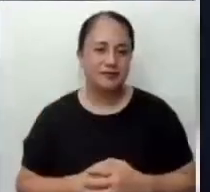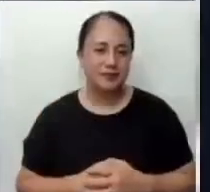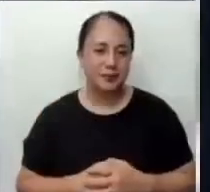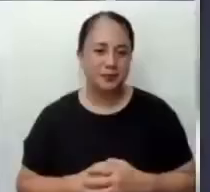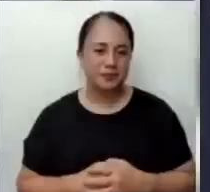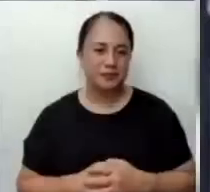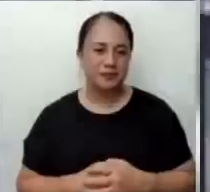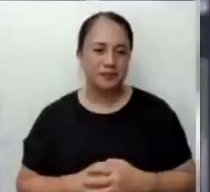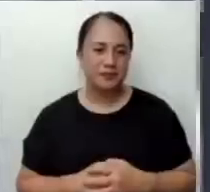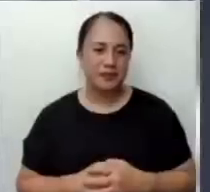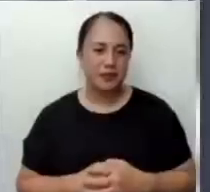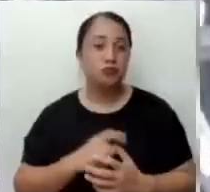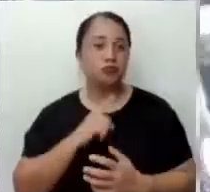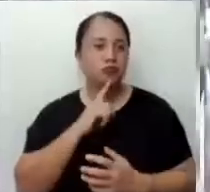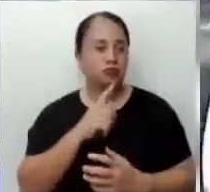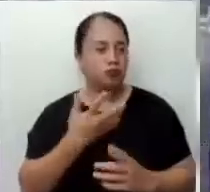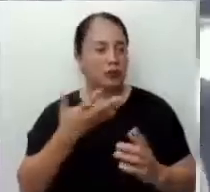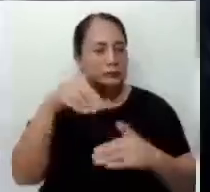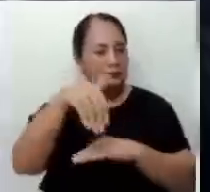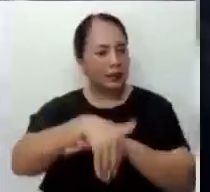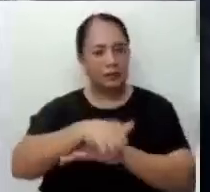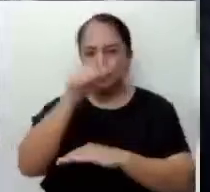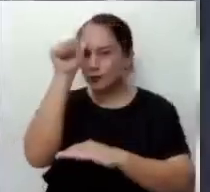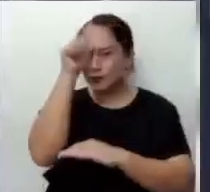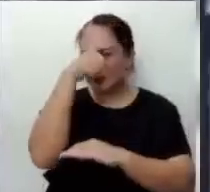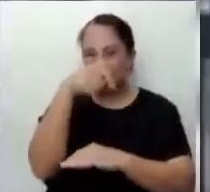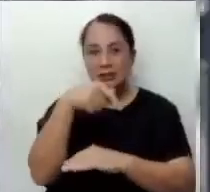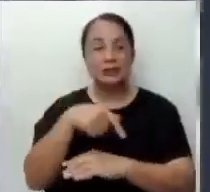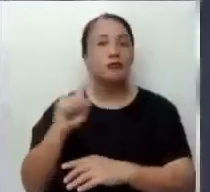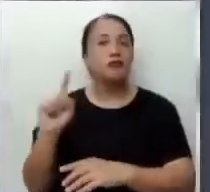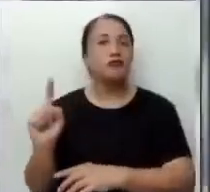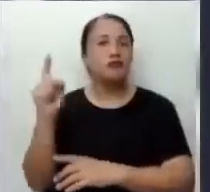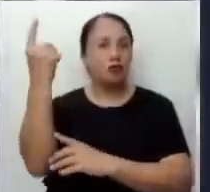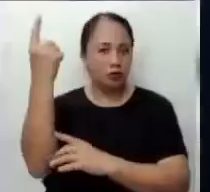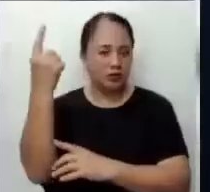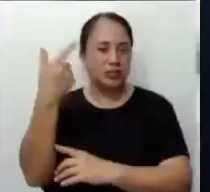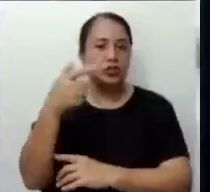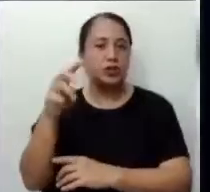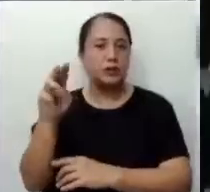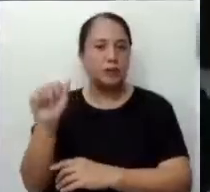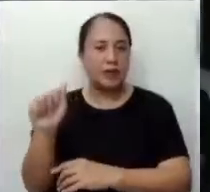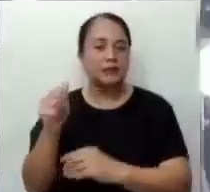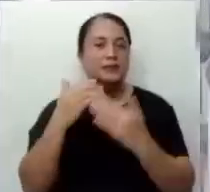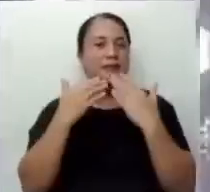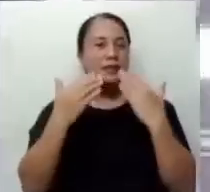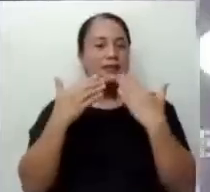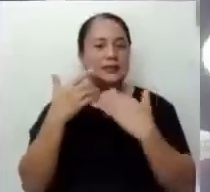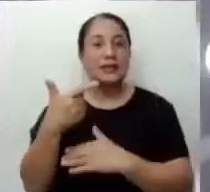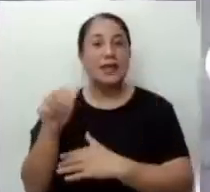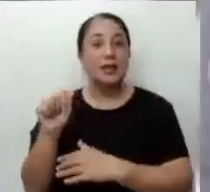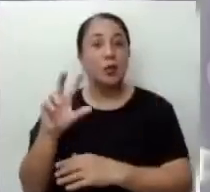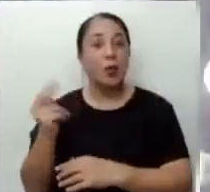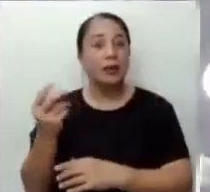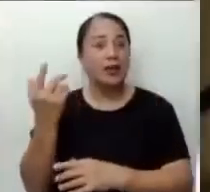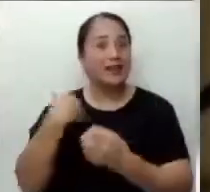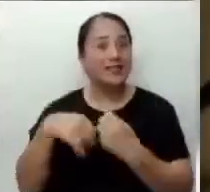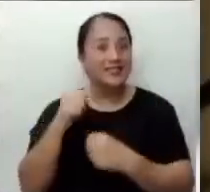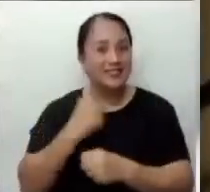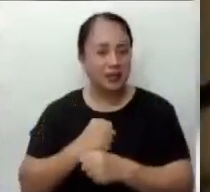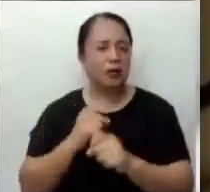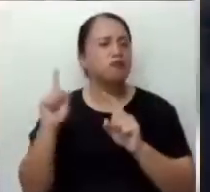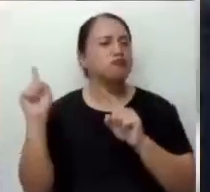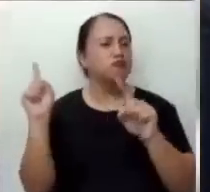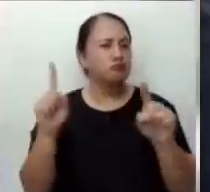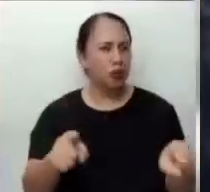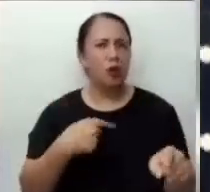Truly a night to remember. Ang kauna-unahang GMA Thanksgiving Gala last year na dinaluhan ng bigating